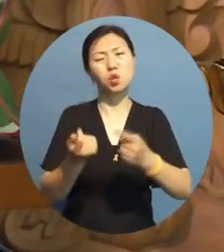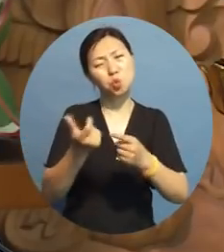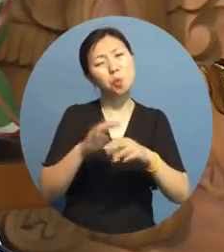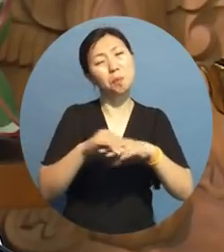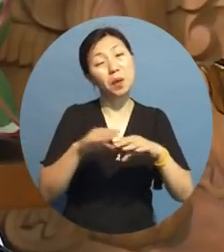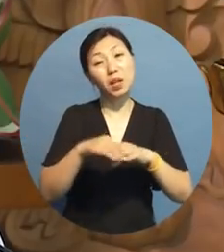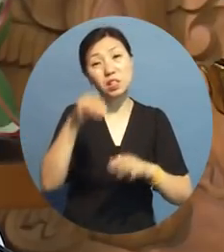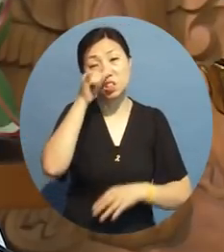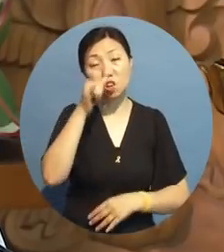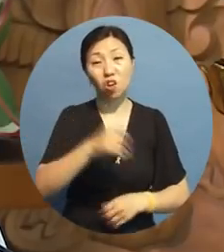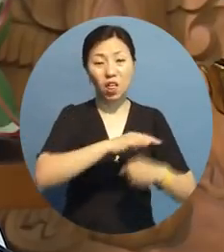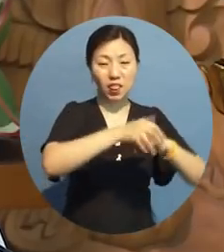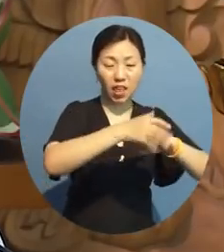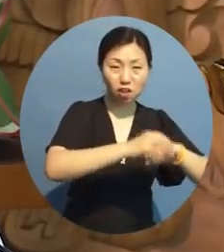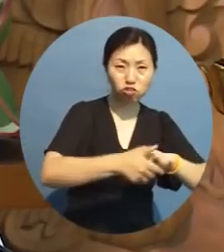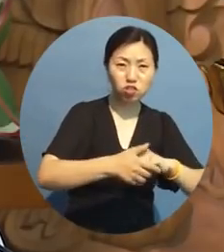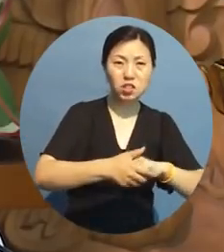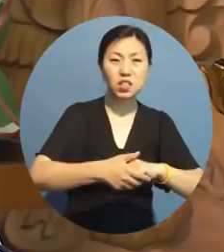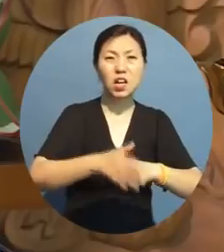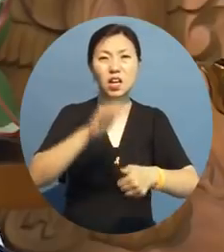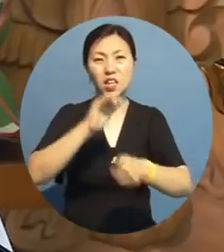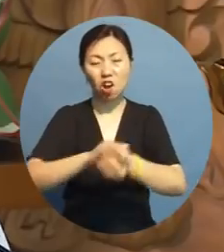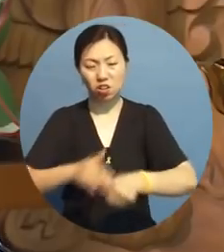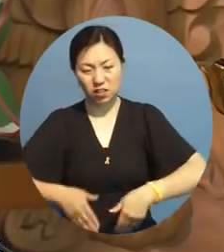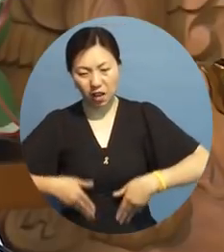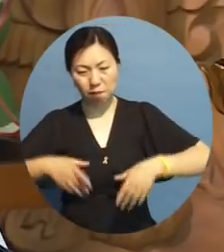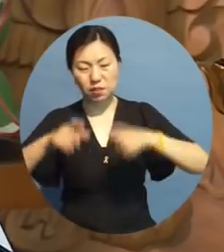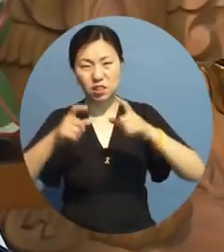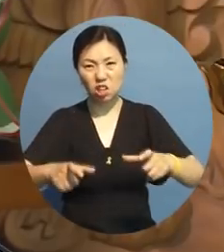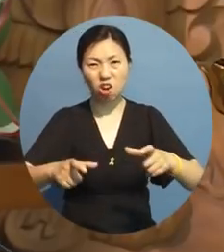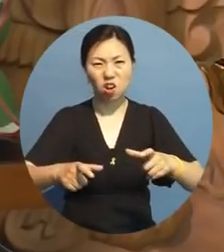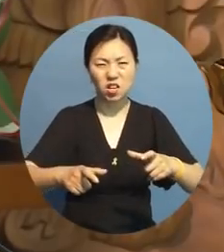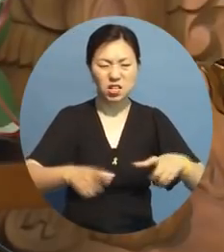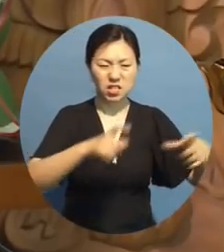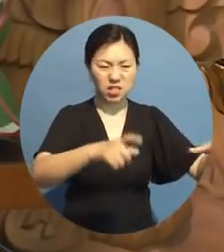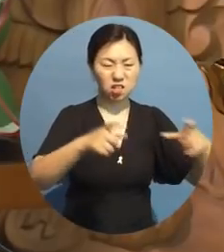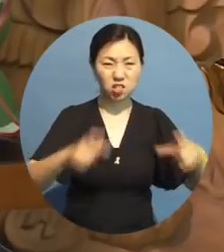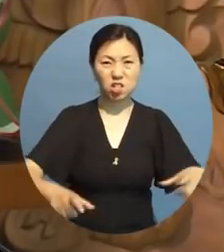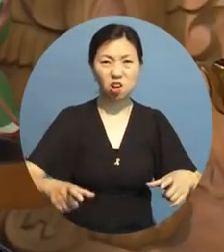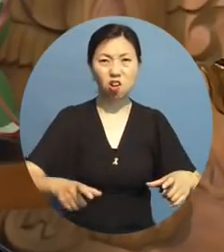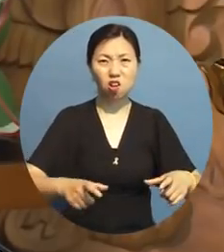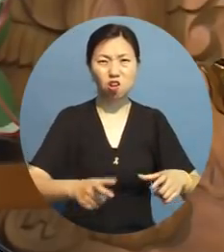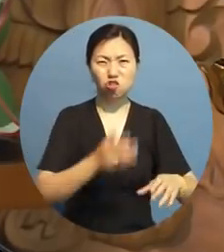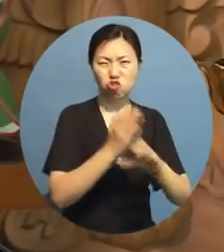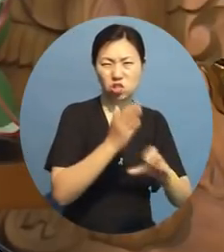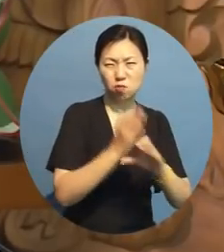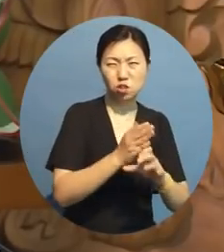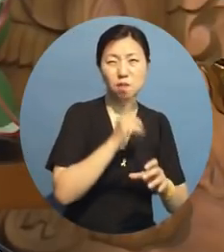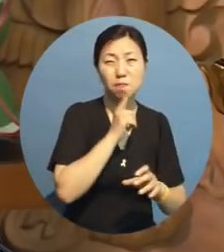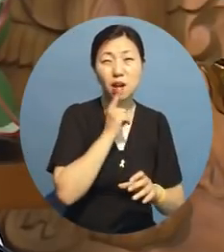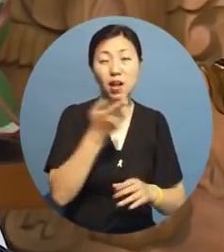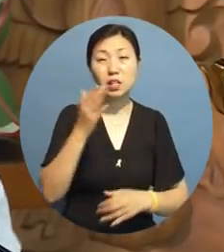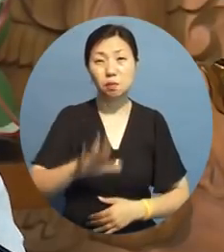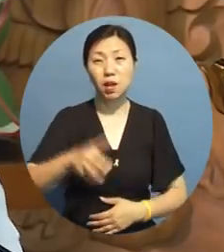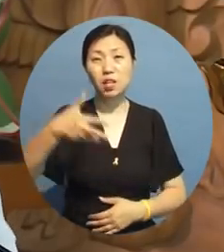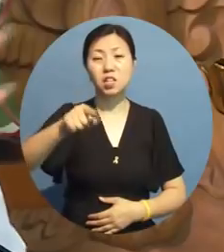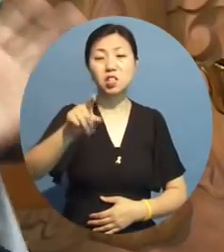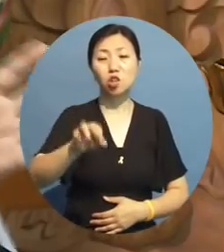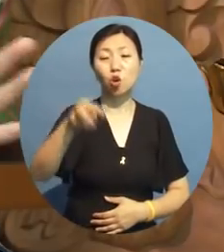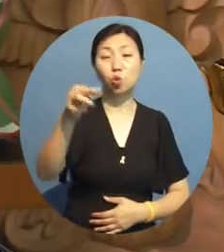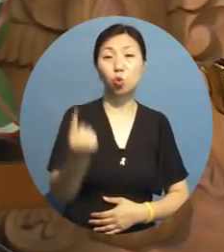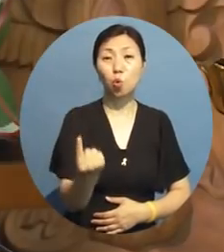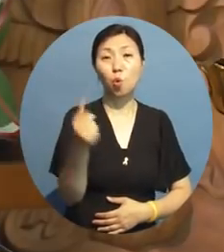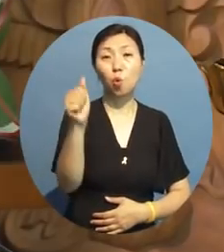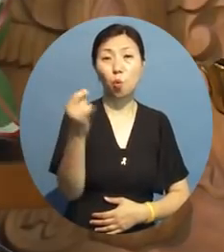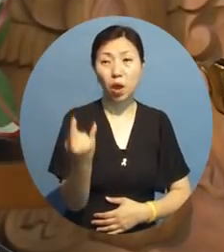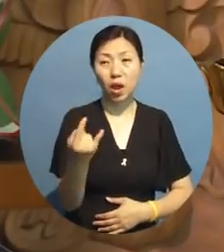그 대구 사람들, 경상도 사람들이 아직도 뭐 지역주의, 뭐주의 이런 거 뭐 따지면 있지만 그래도 정토 안 다니는